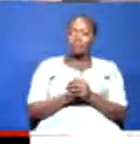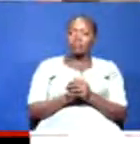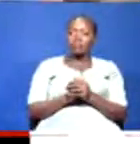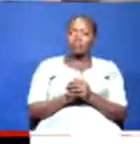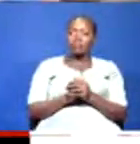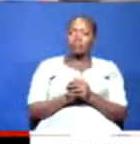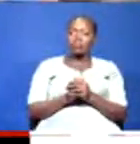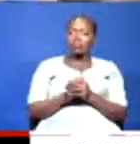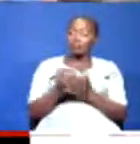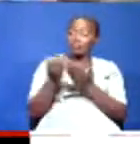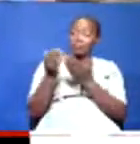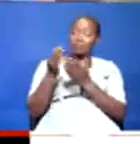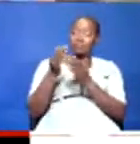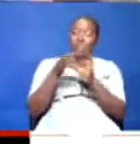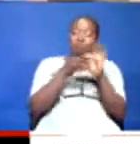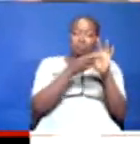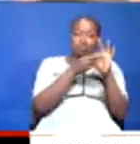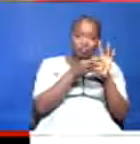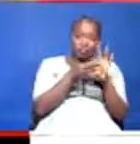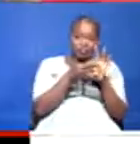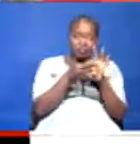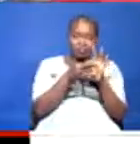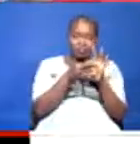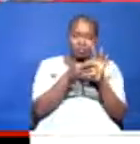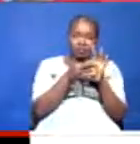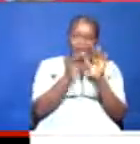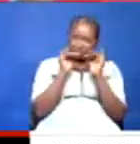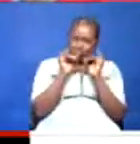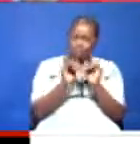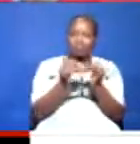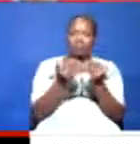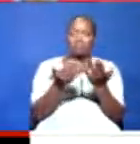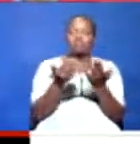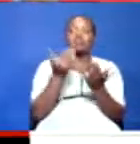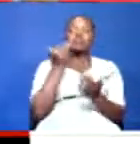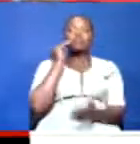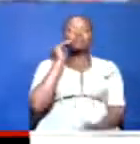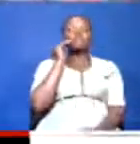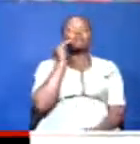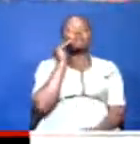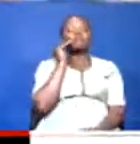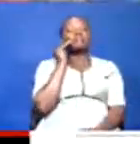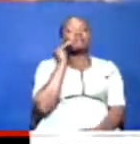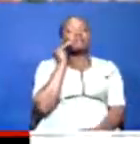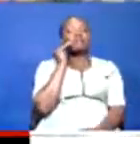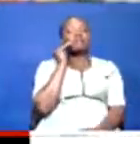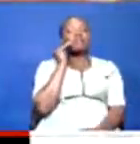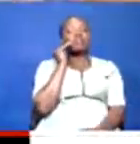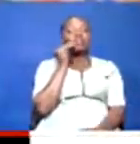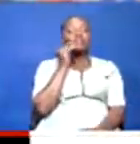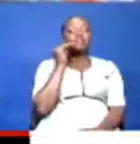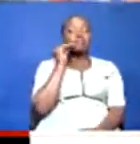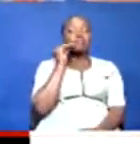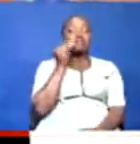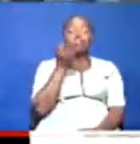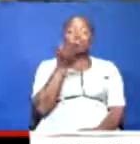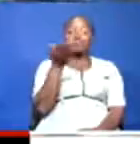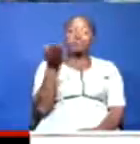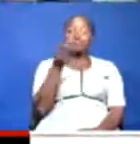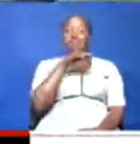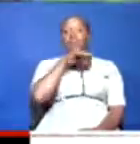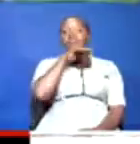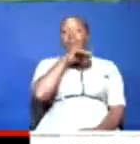Muungano wa Azimio la Umoja wa Kenya ulikita kambi katika kaunti ya Siaya, ambapo ni ngome ya kinara wa muungano huo, Raila